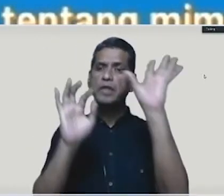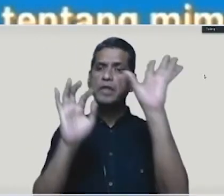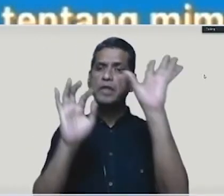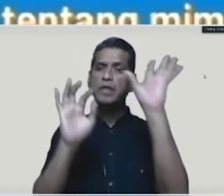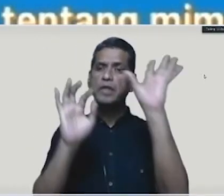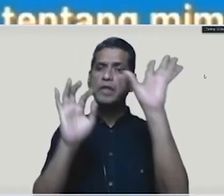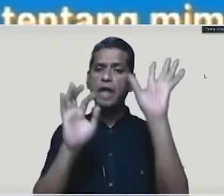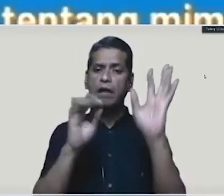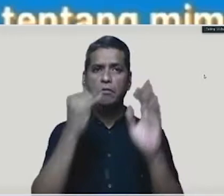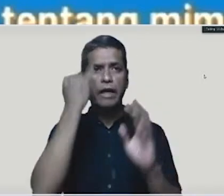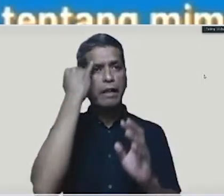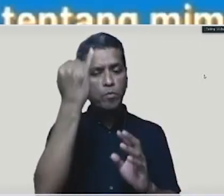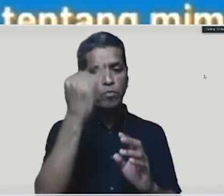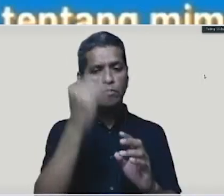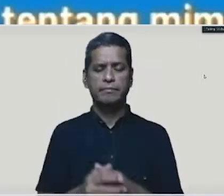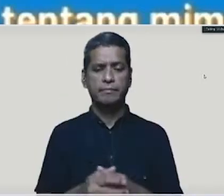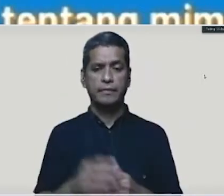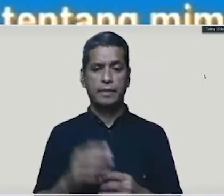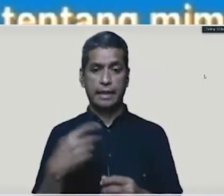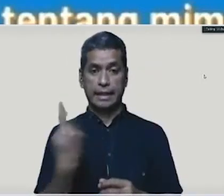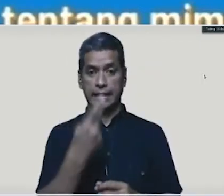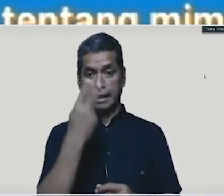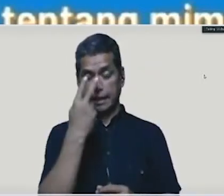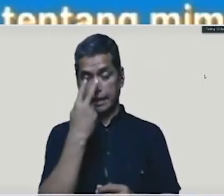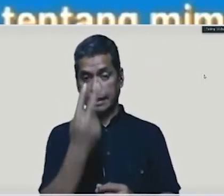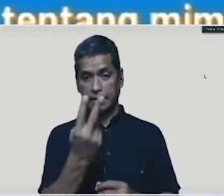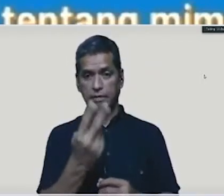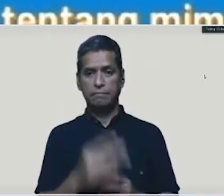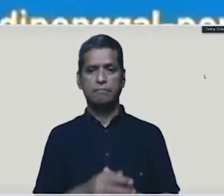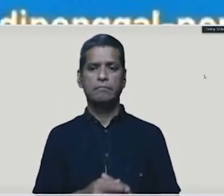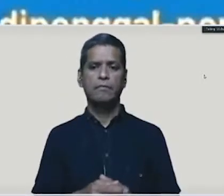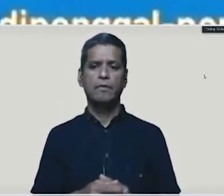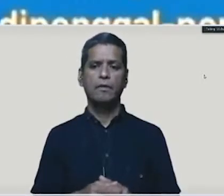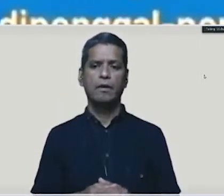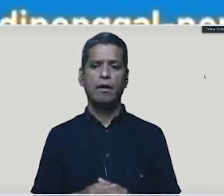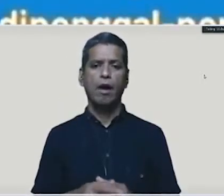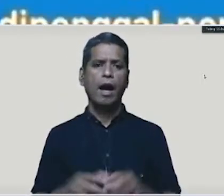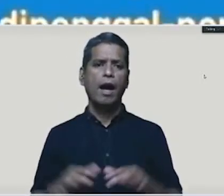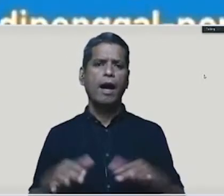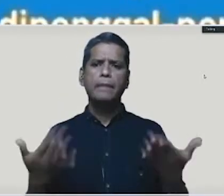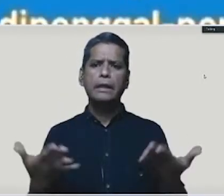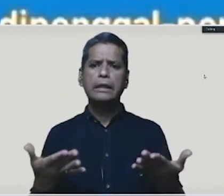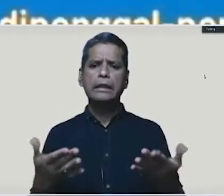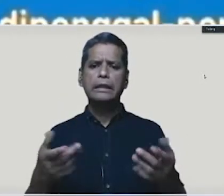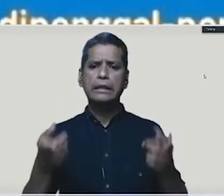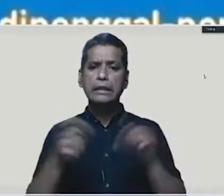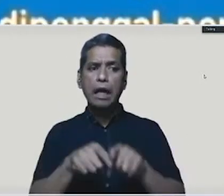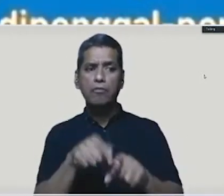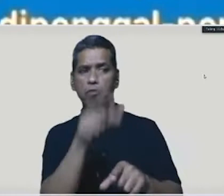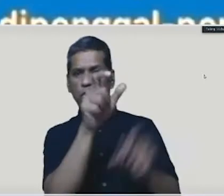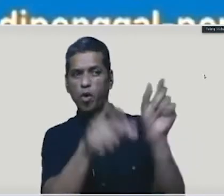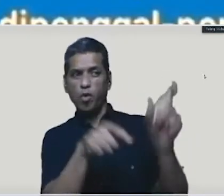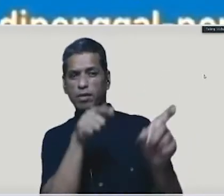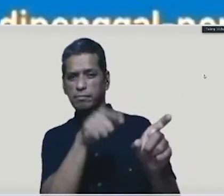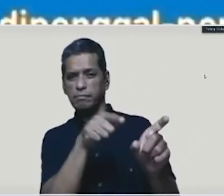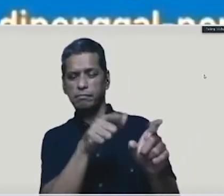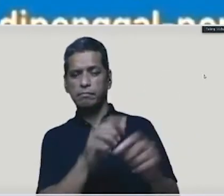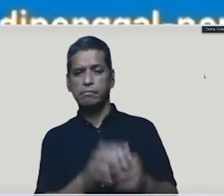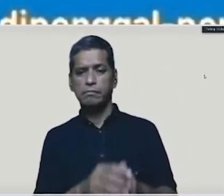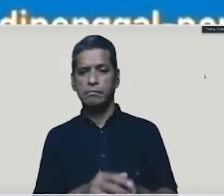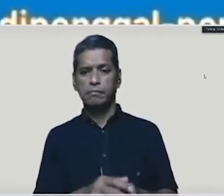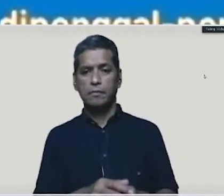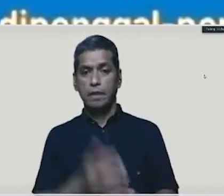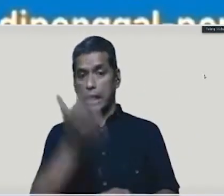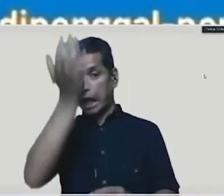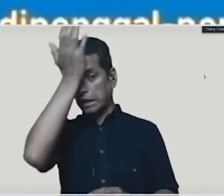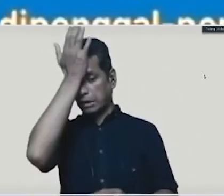dan Mari kita lihat apa yang terjadi pada ketika itu jawab Raja